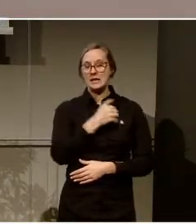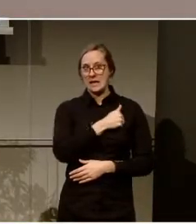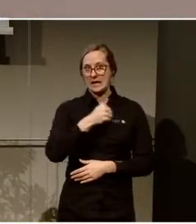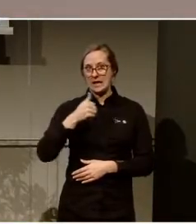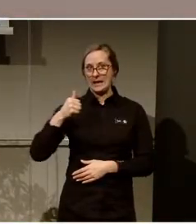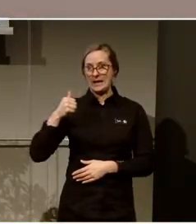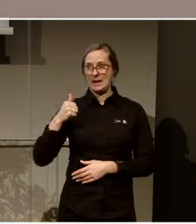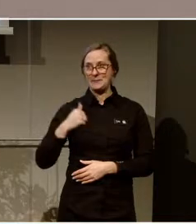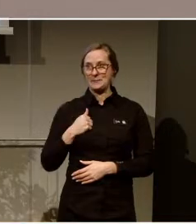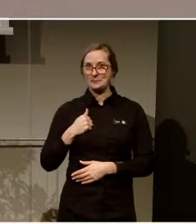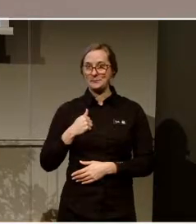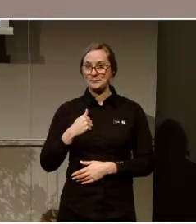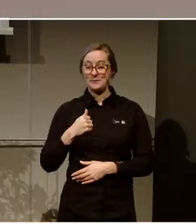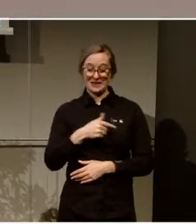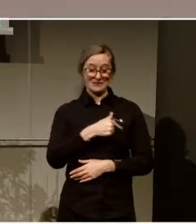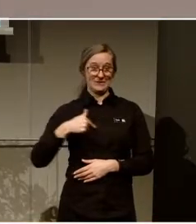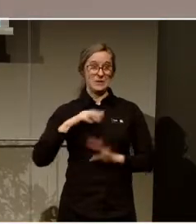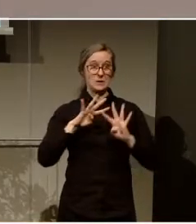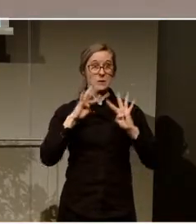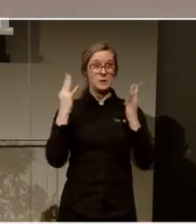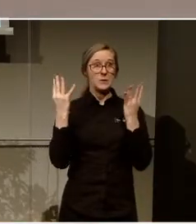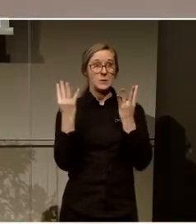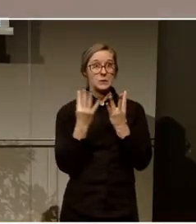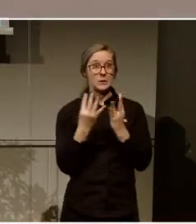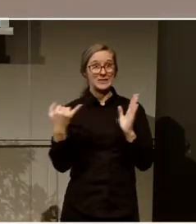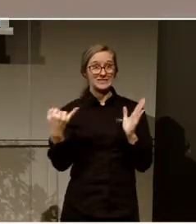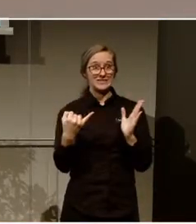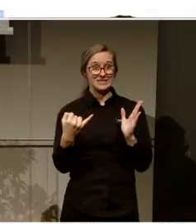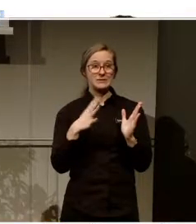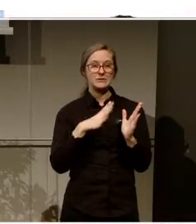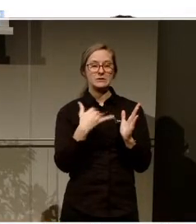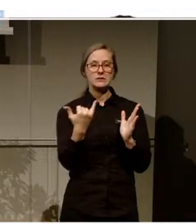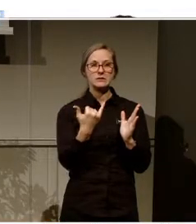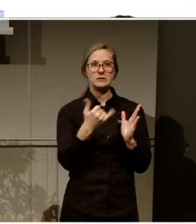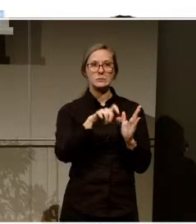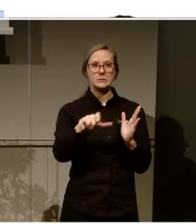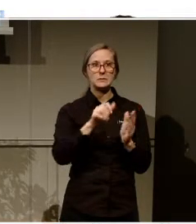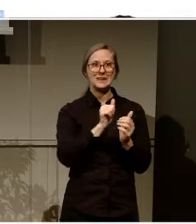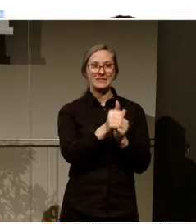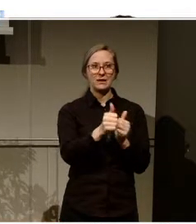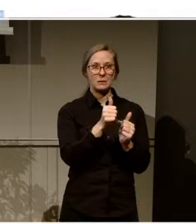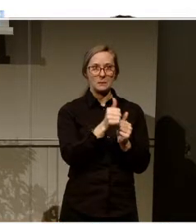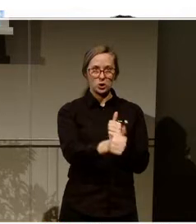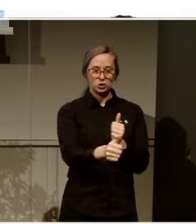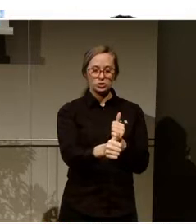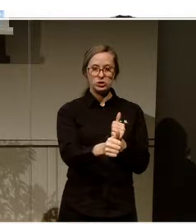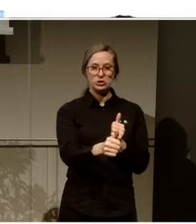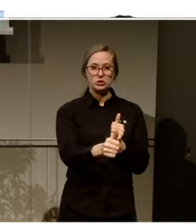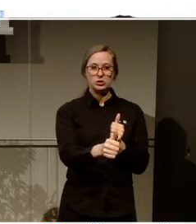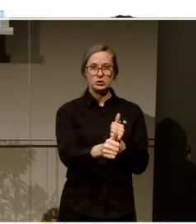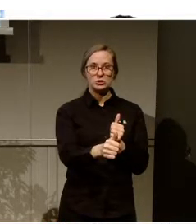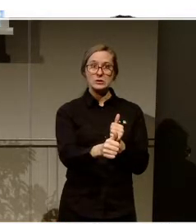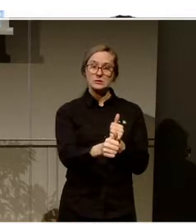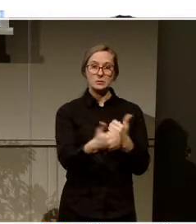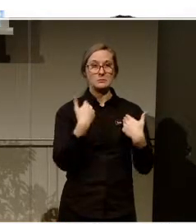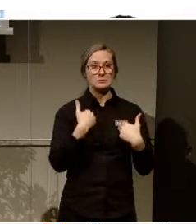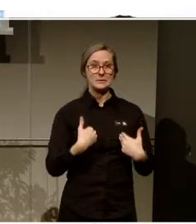Och vi, själva rådet består av 10 ledamöter som är personligt